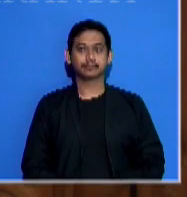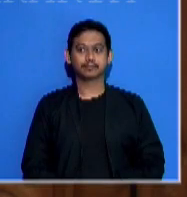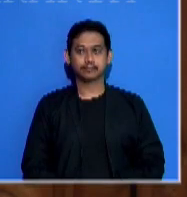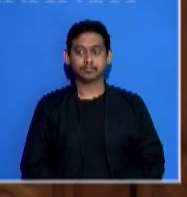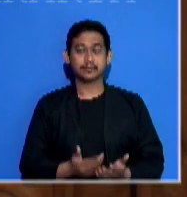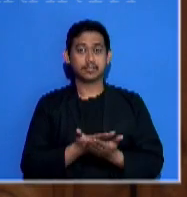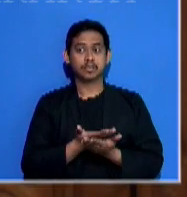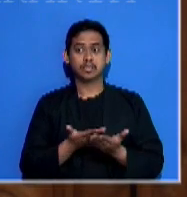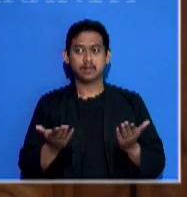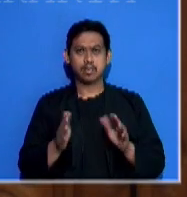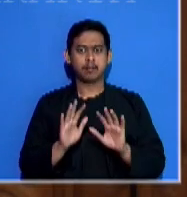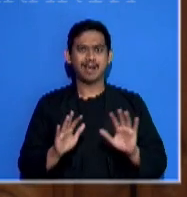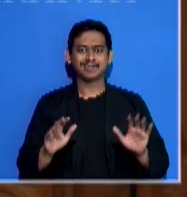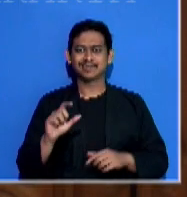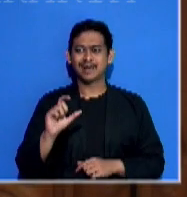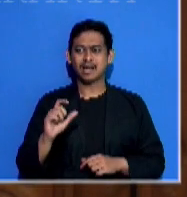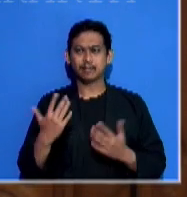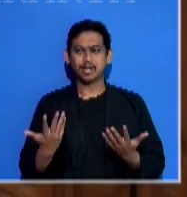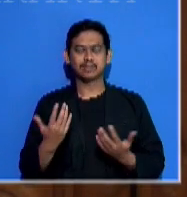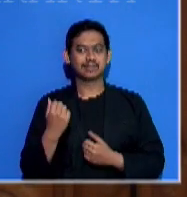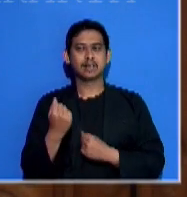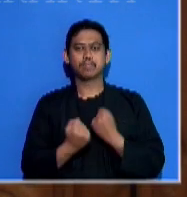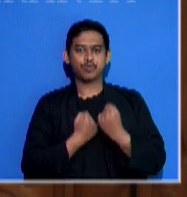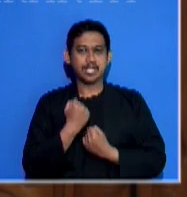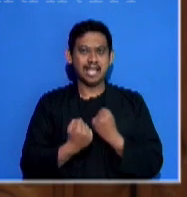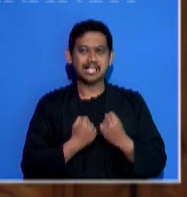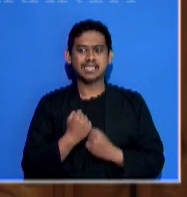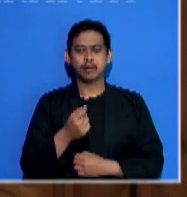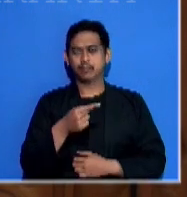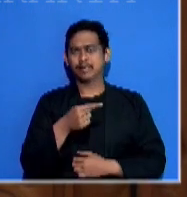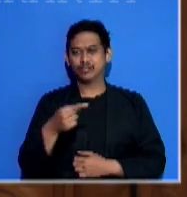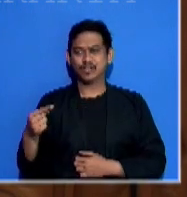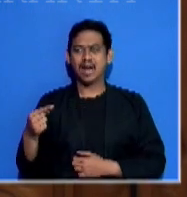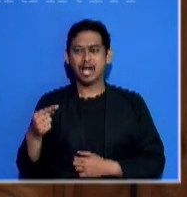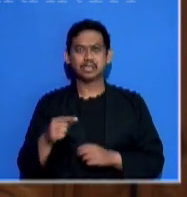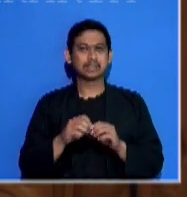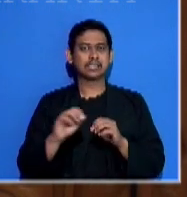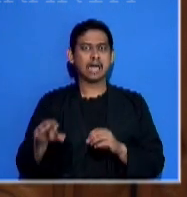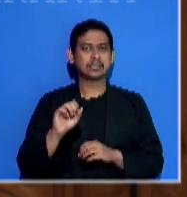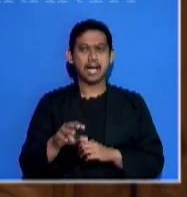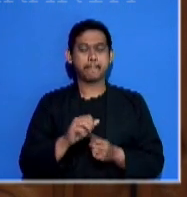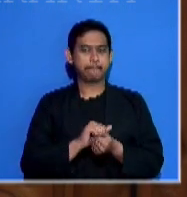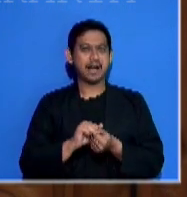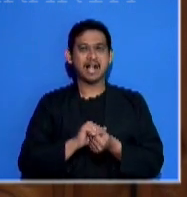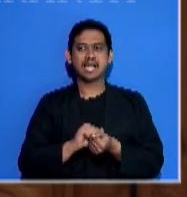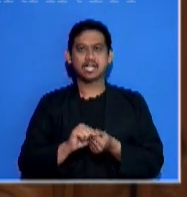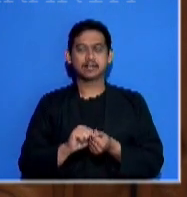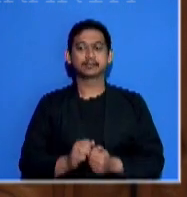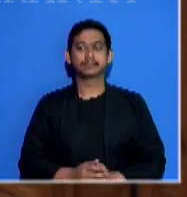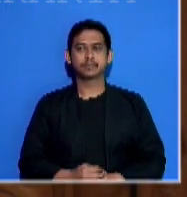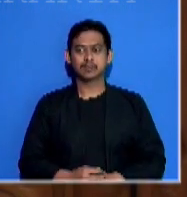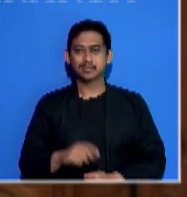Para pemirsa kathah cara ingkang saged dipun tindakaken kangge ngirangi pangginaning sampah plastik. Salah setunggalipun inggih menika